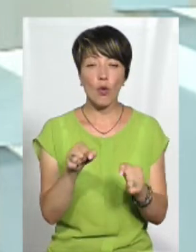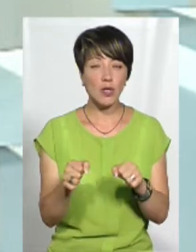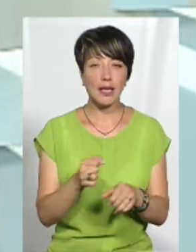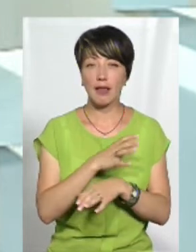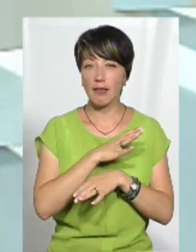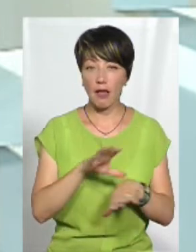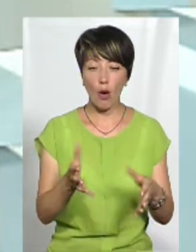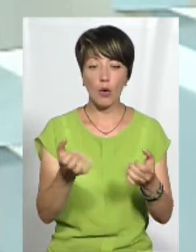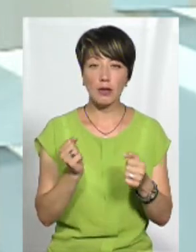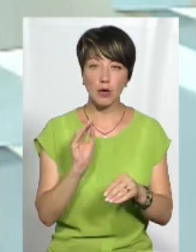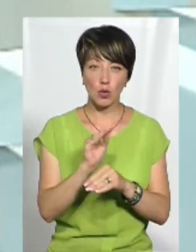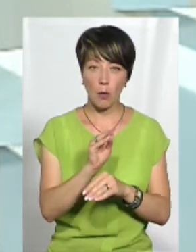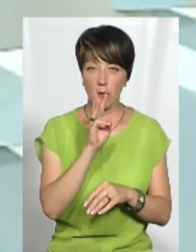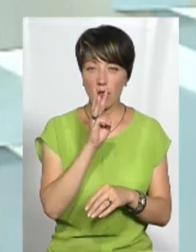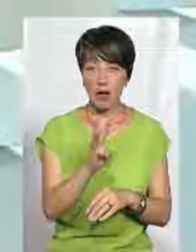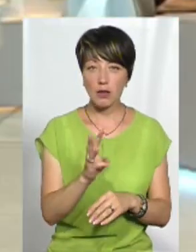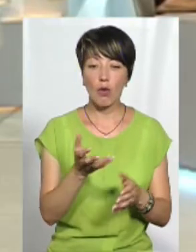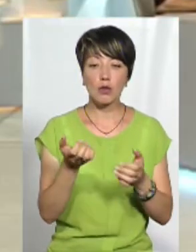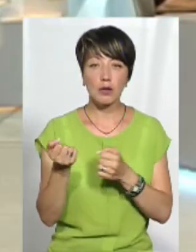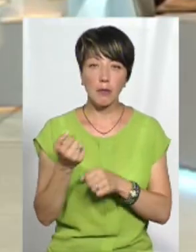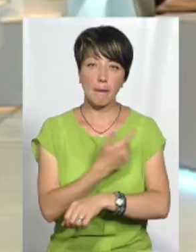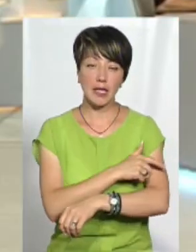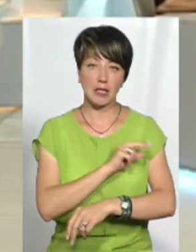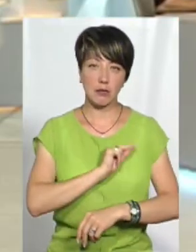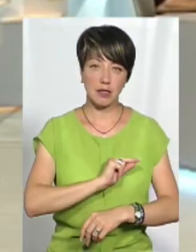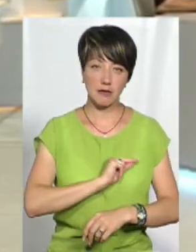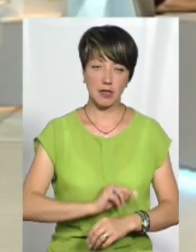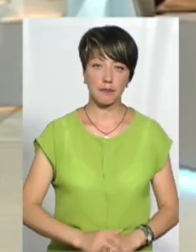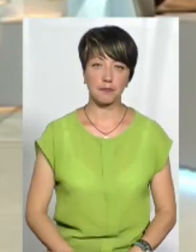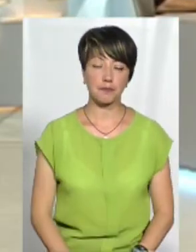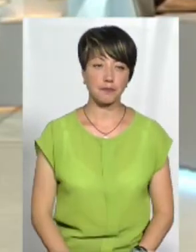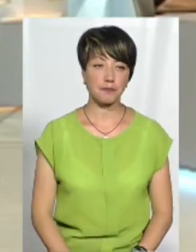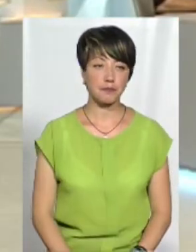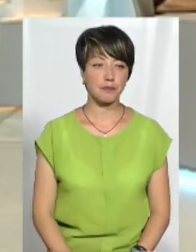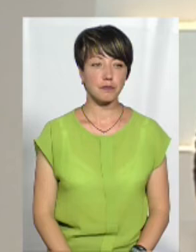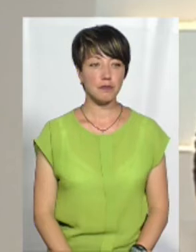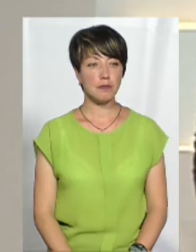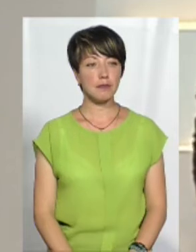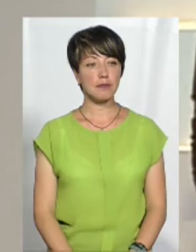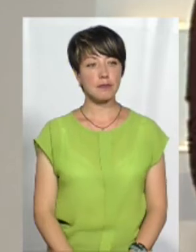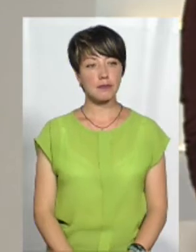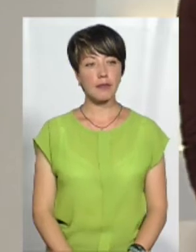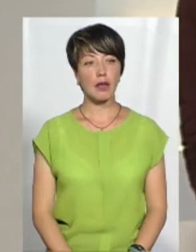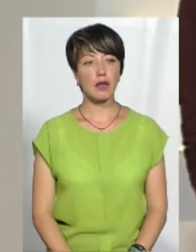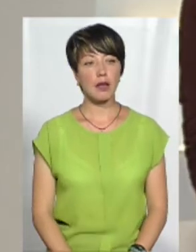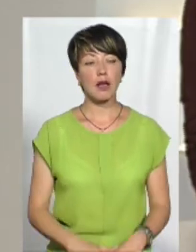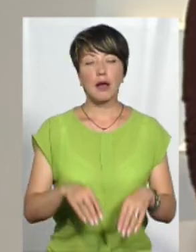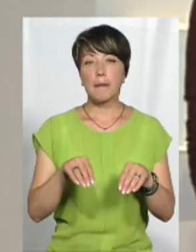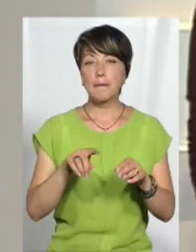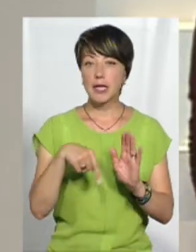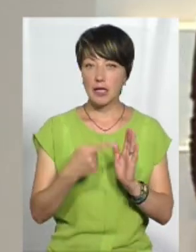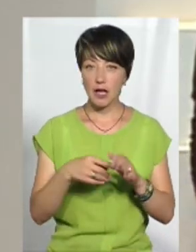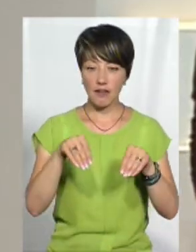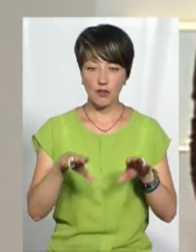не отримували ті доплати, які отримували медичний персонал бригади. Пане Борисе, от питання вирішено тільки до